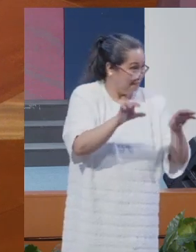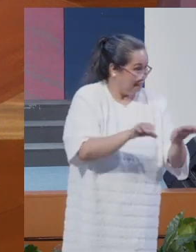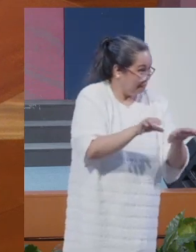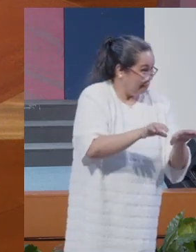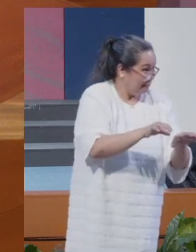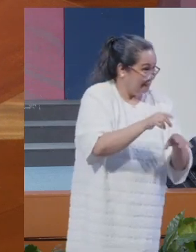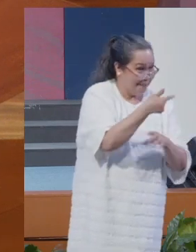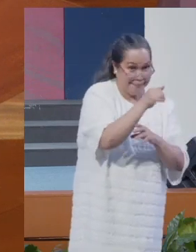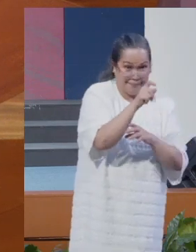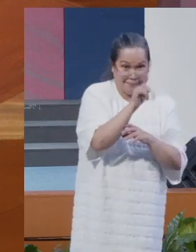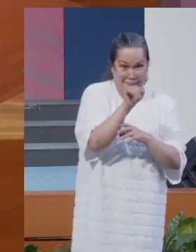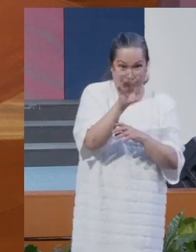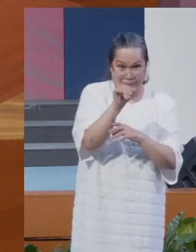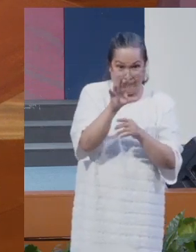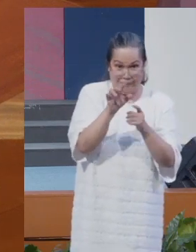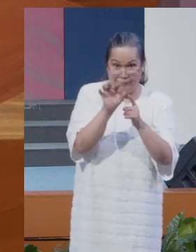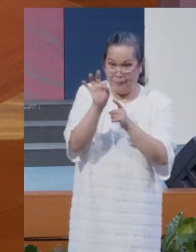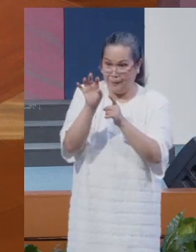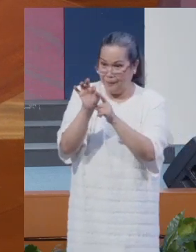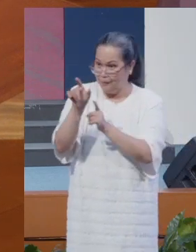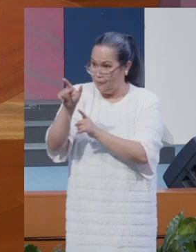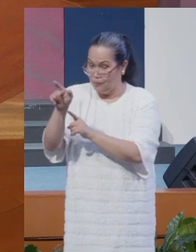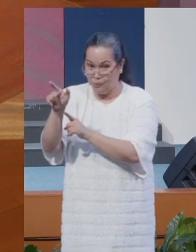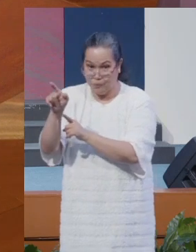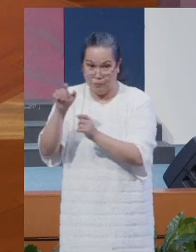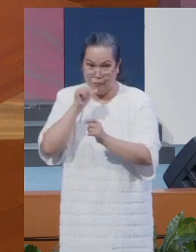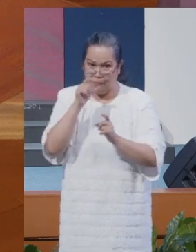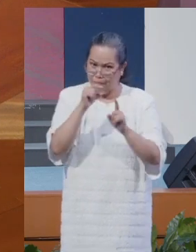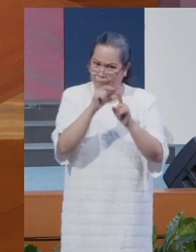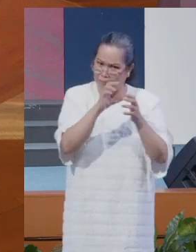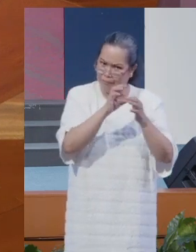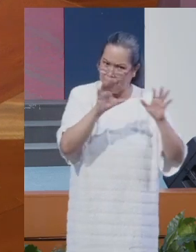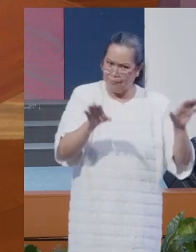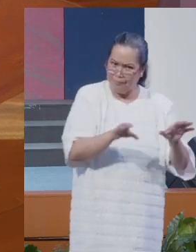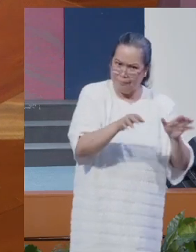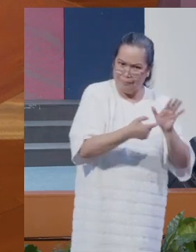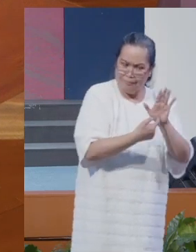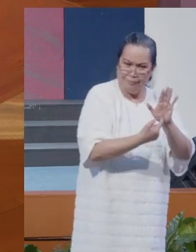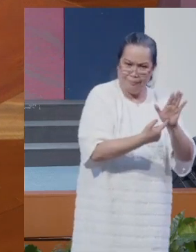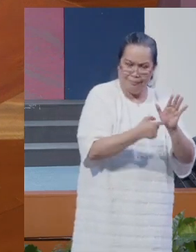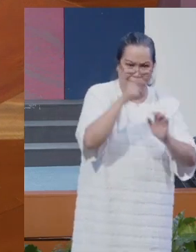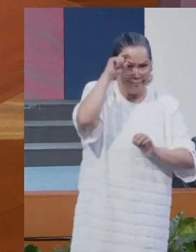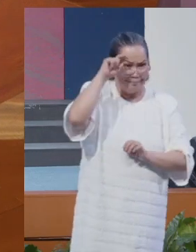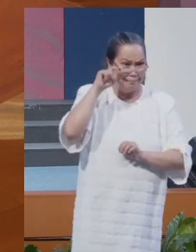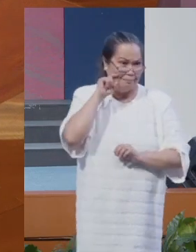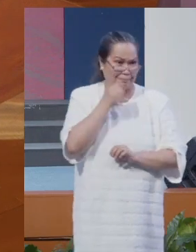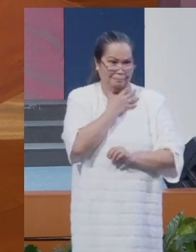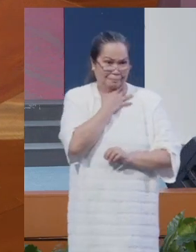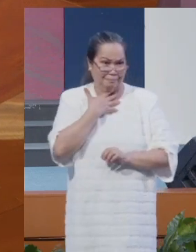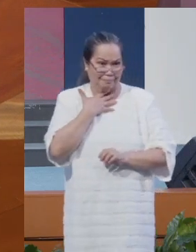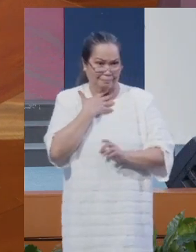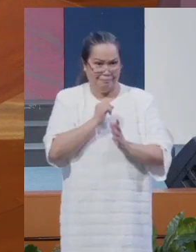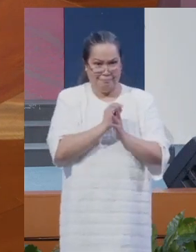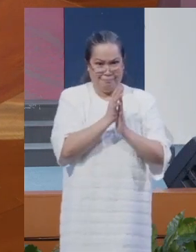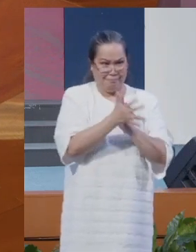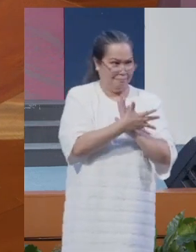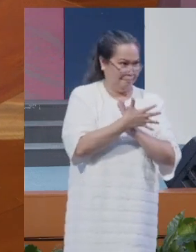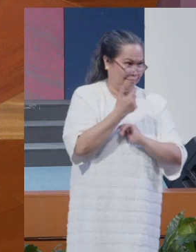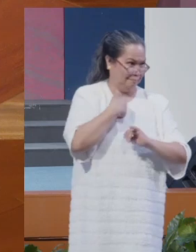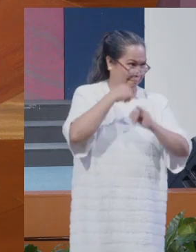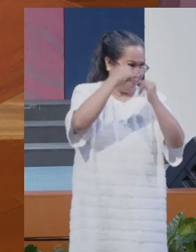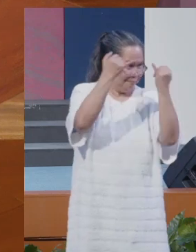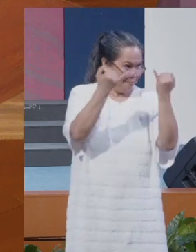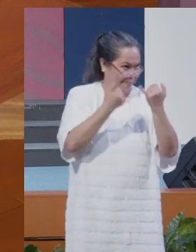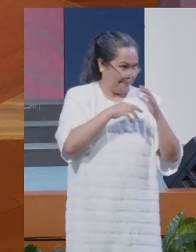Galatians 15:19-21. Now the works of the flesh are evident: sexual immorality, impurity, sensuality, idolatry,